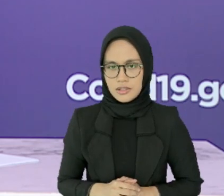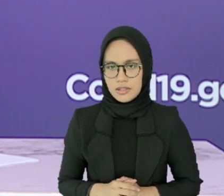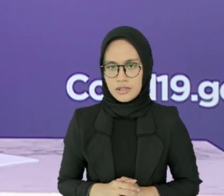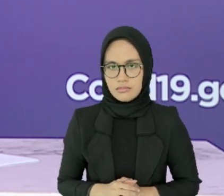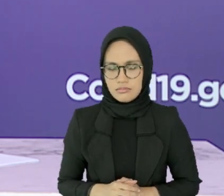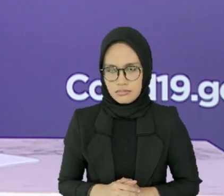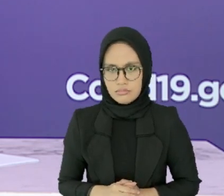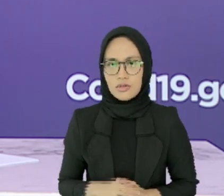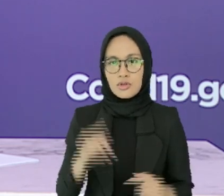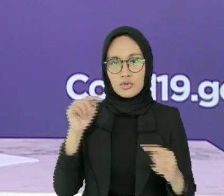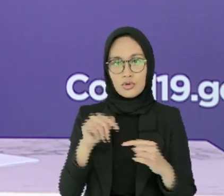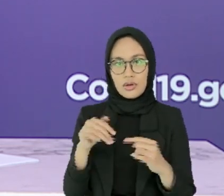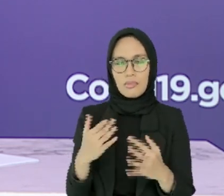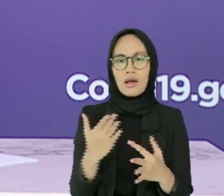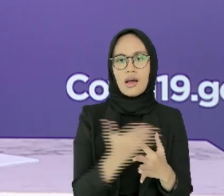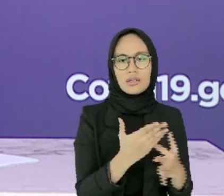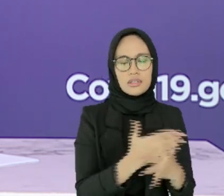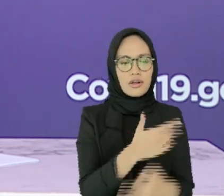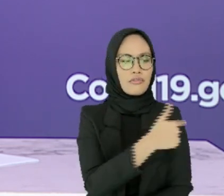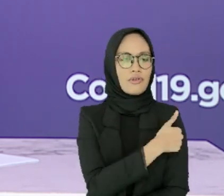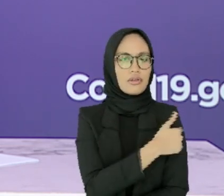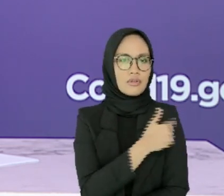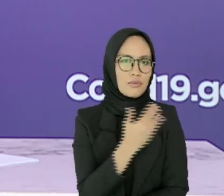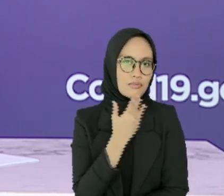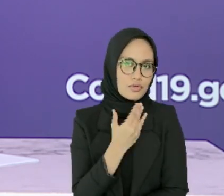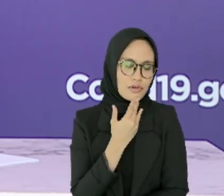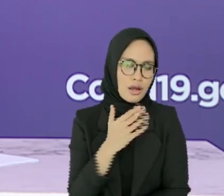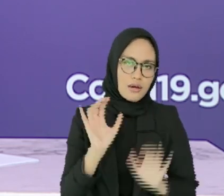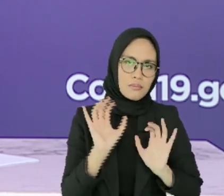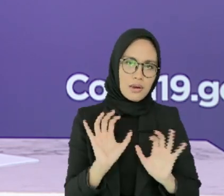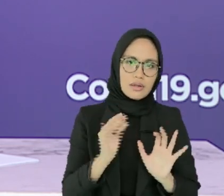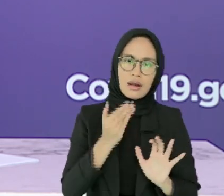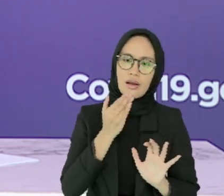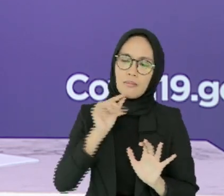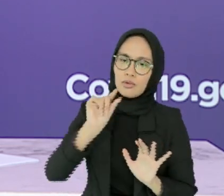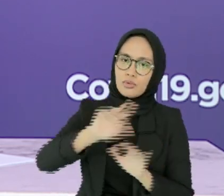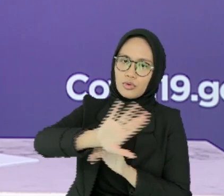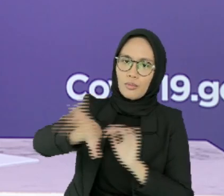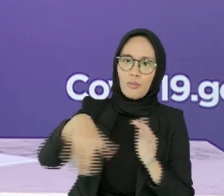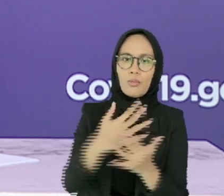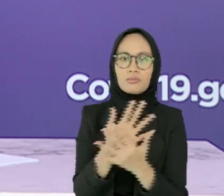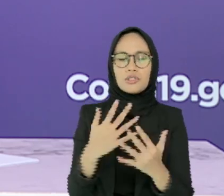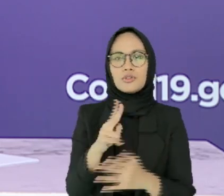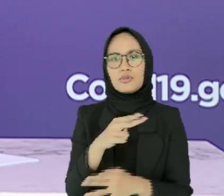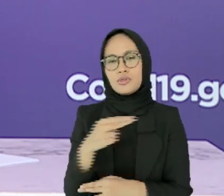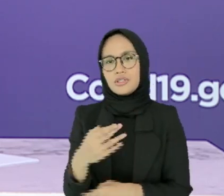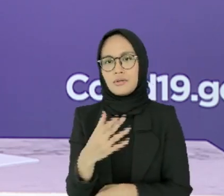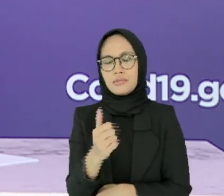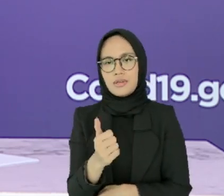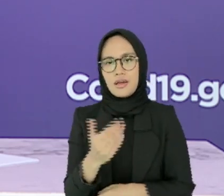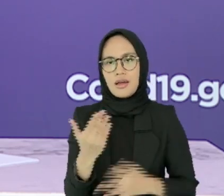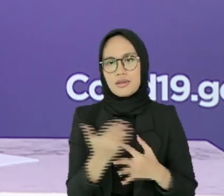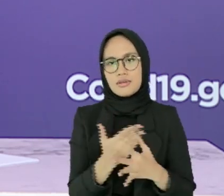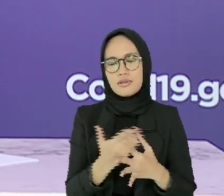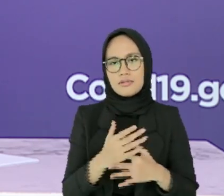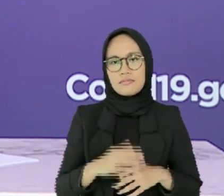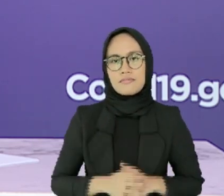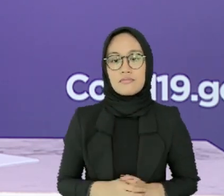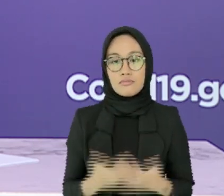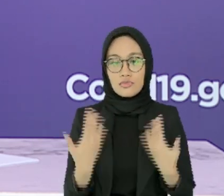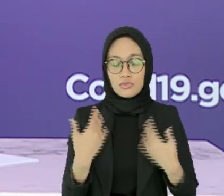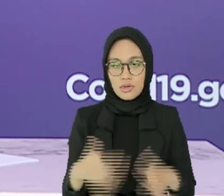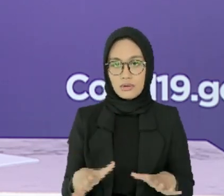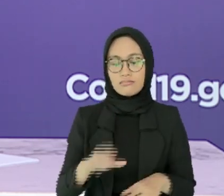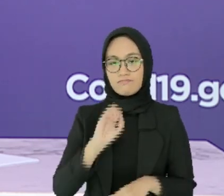vaksin dan akselerasi proses pemberian vaksin untuk semua masyarakat demikian konferensi pers pada